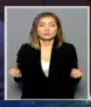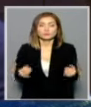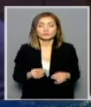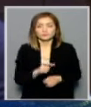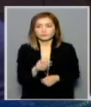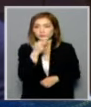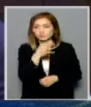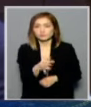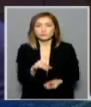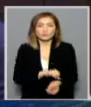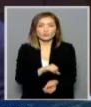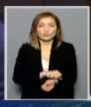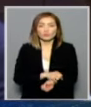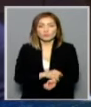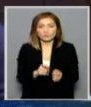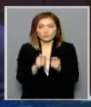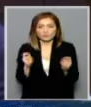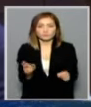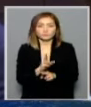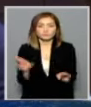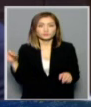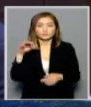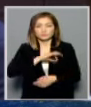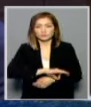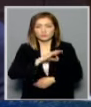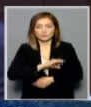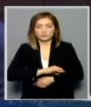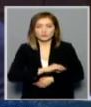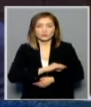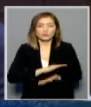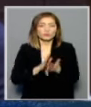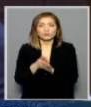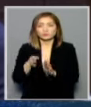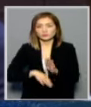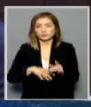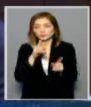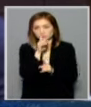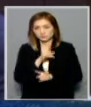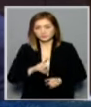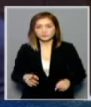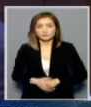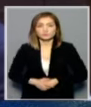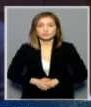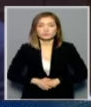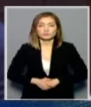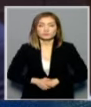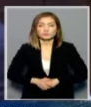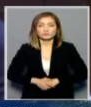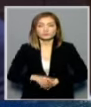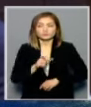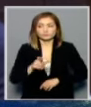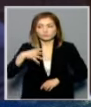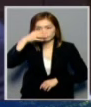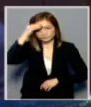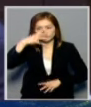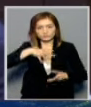адам кез келген есірткі зат ұсынылса, ешкім оны қабылдауға өзінің келісімін бермейді. Солай ғой. Дәл солай қоғамдағы адамдардың да